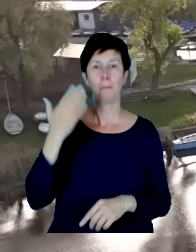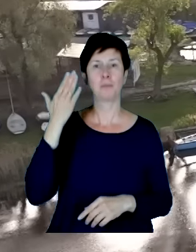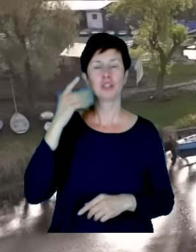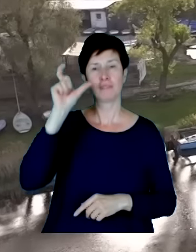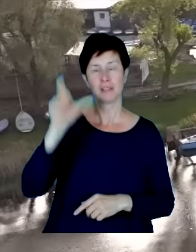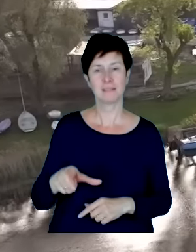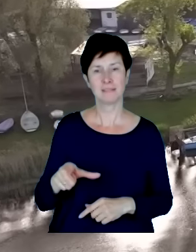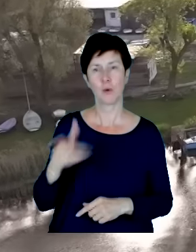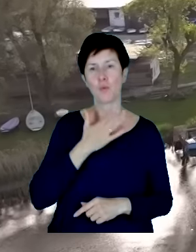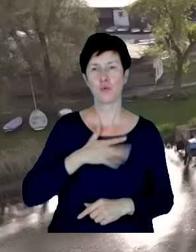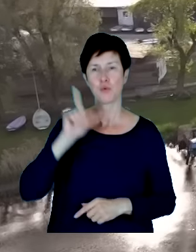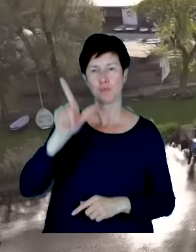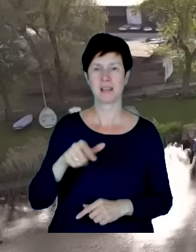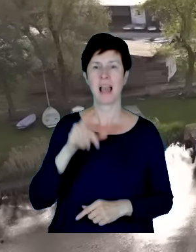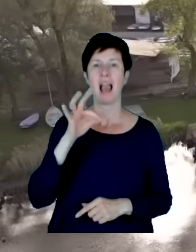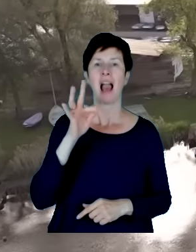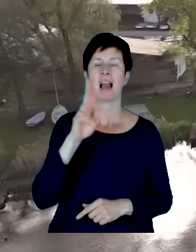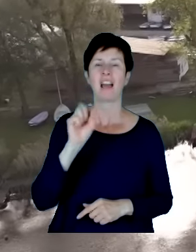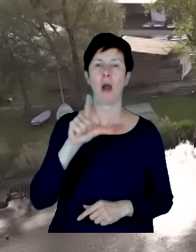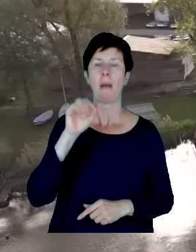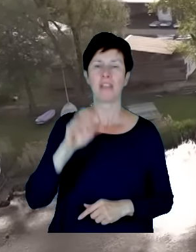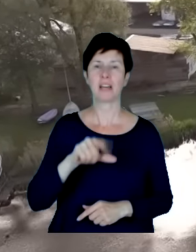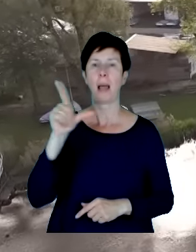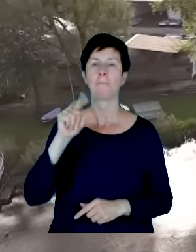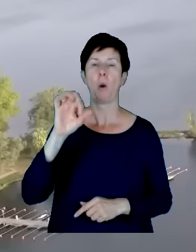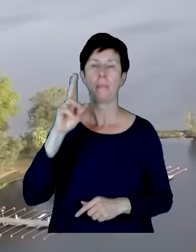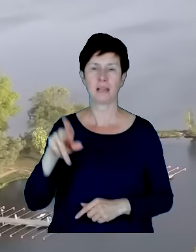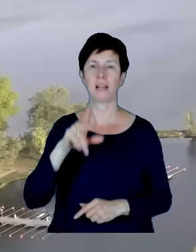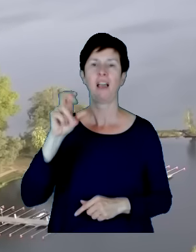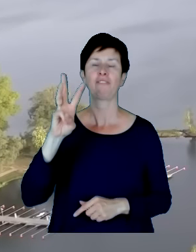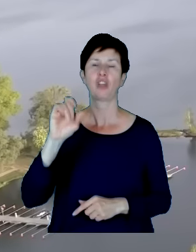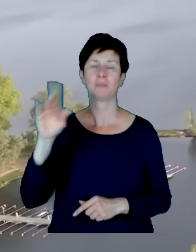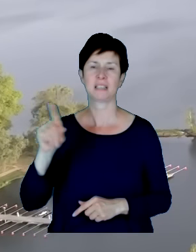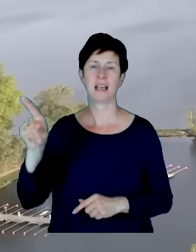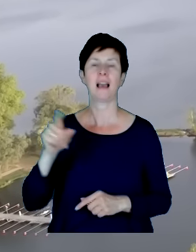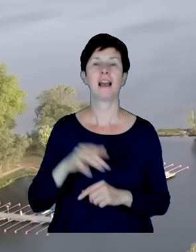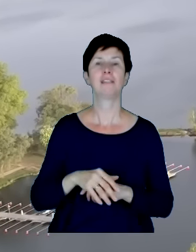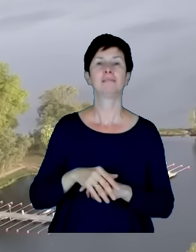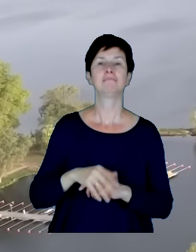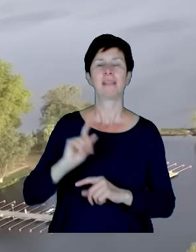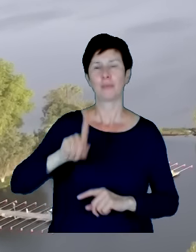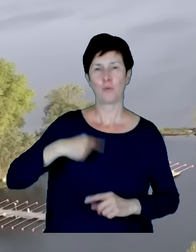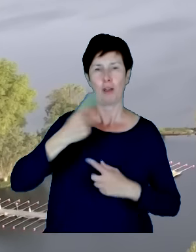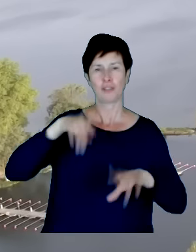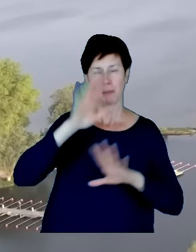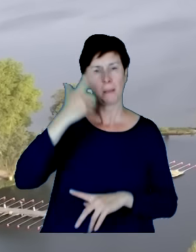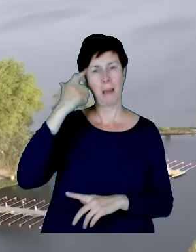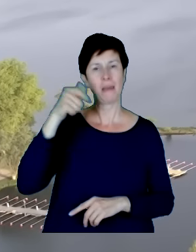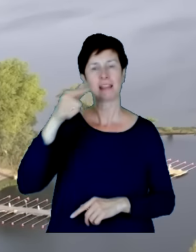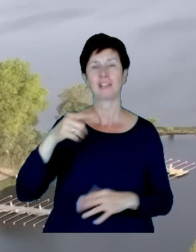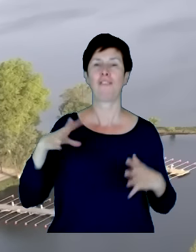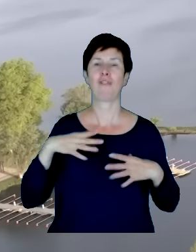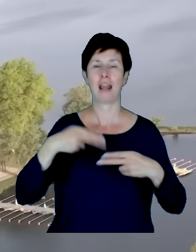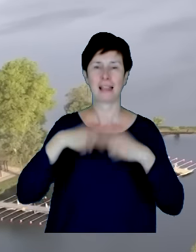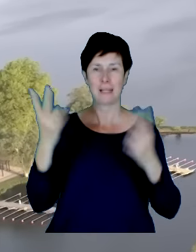ci których lubicie najbardziej Rafał Patyra Anna Popek Karol Kus i Emilia Wierzbicki sprawią że na długo zapamięta tę majówkę sprawdzimy